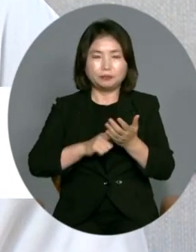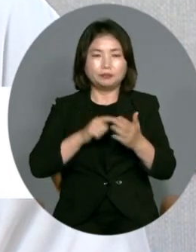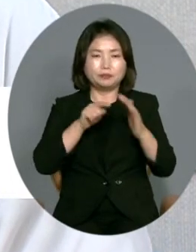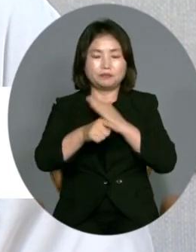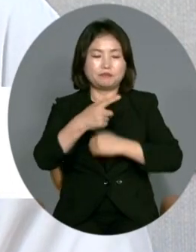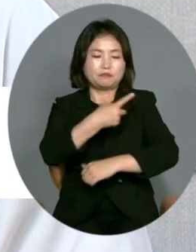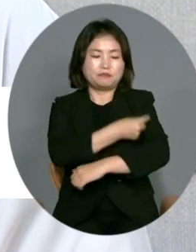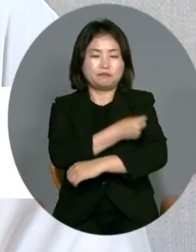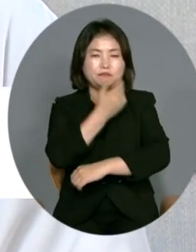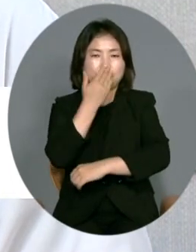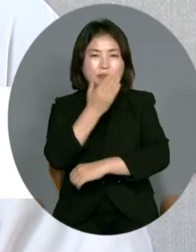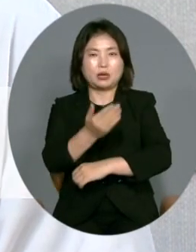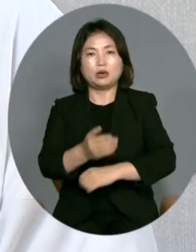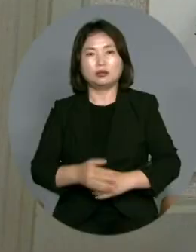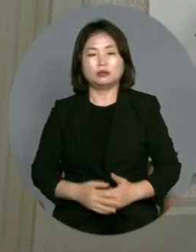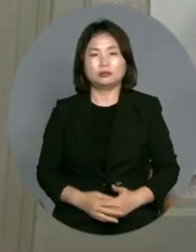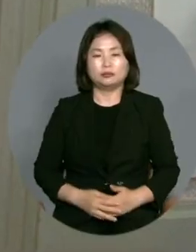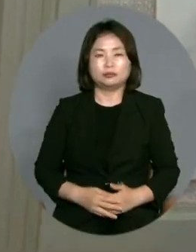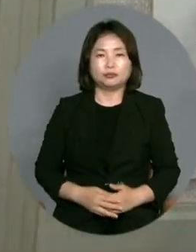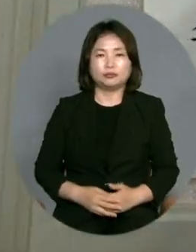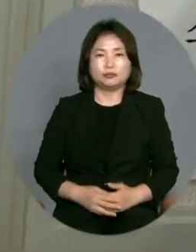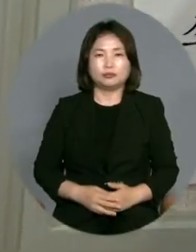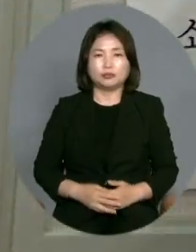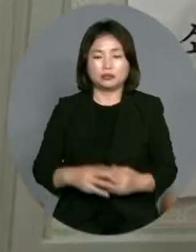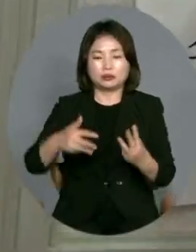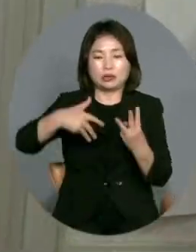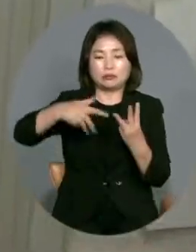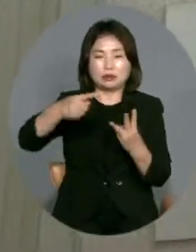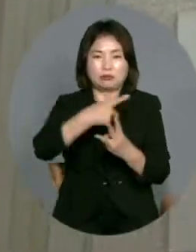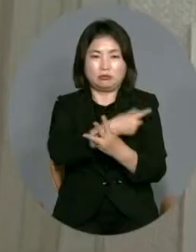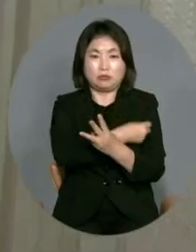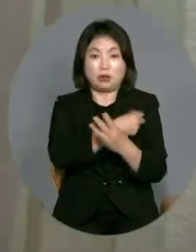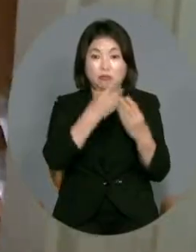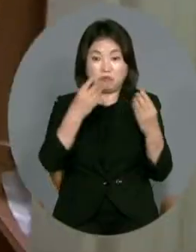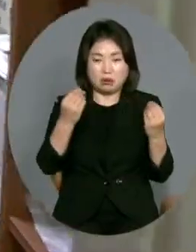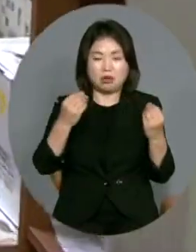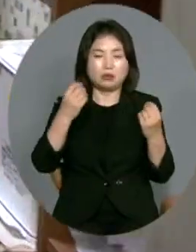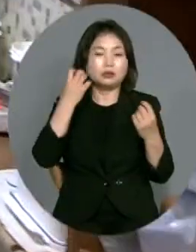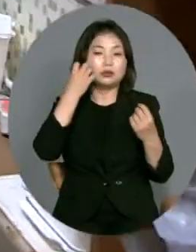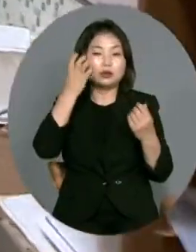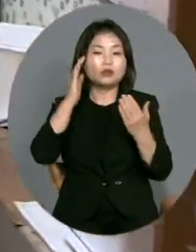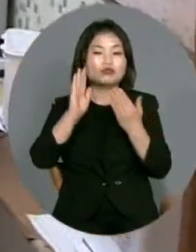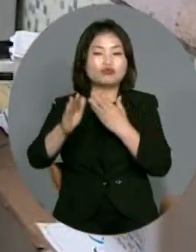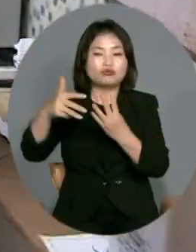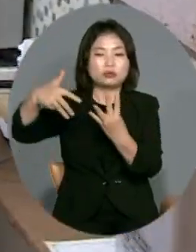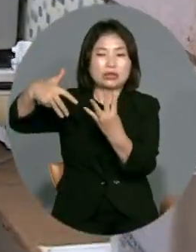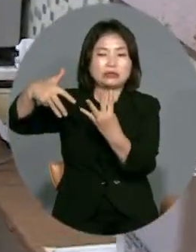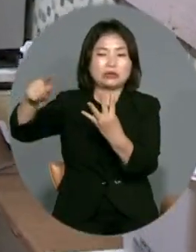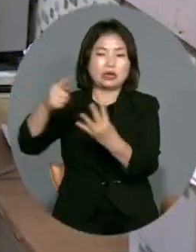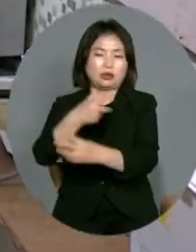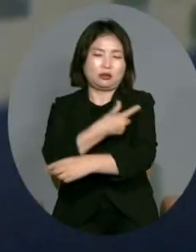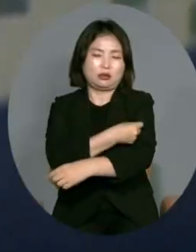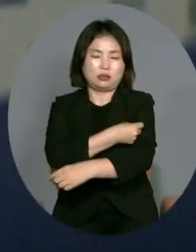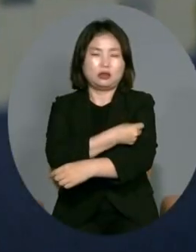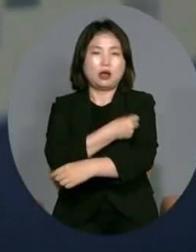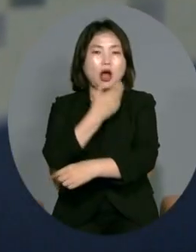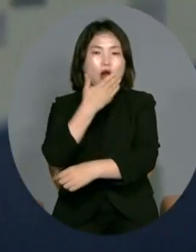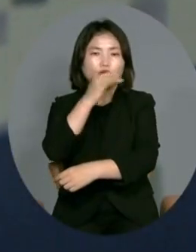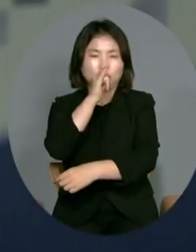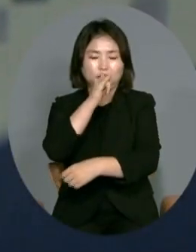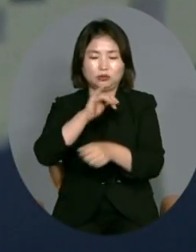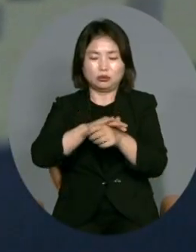쉽게 맞을 수 있을 것 같아요 3차 백신을 접종한 이후 넉 달이 지나야 4차 접종 이 가능한데